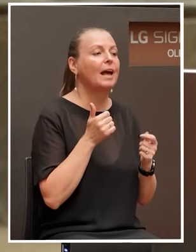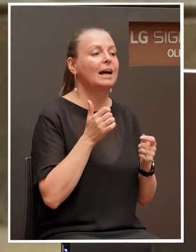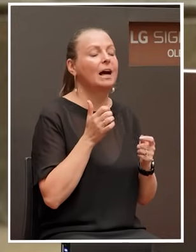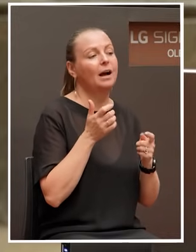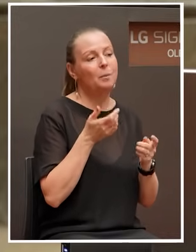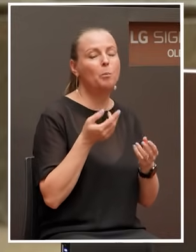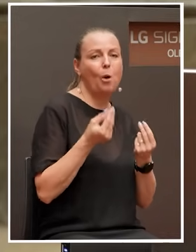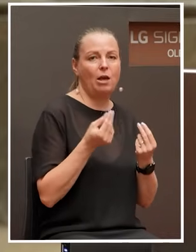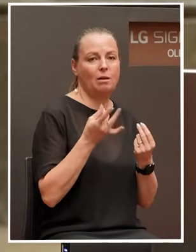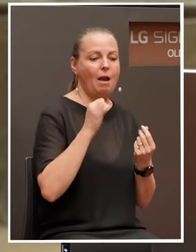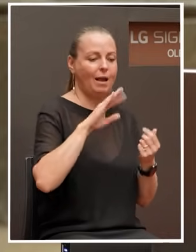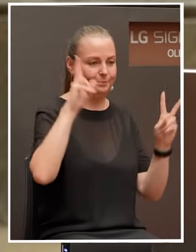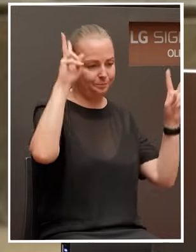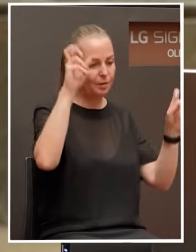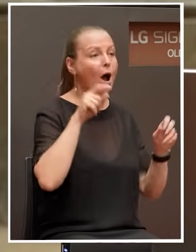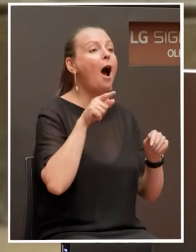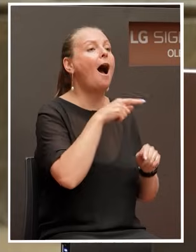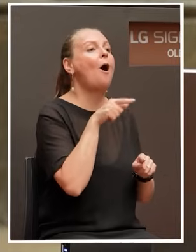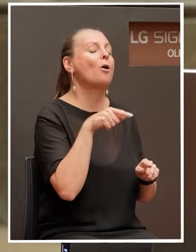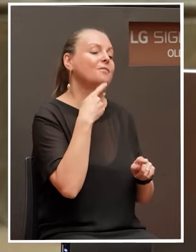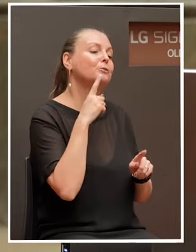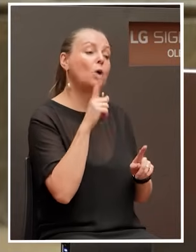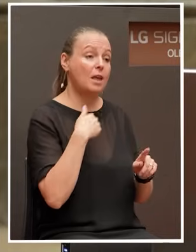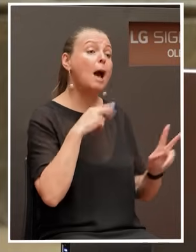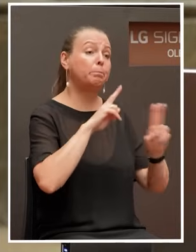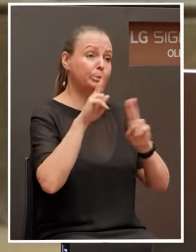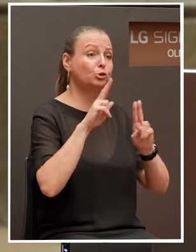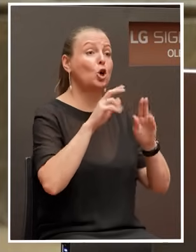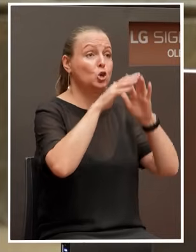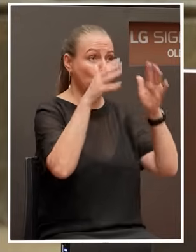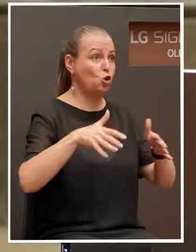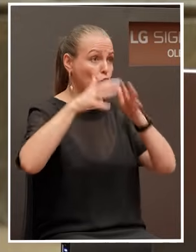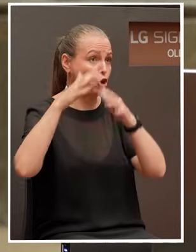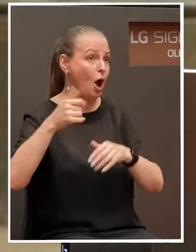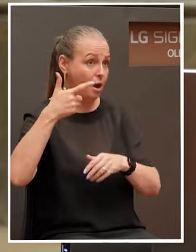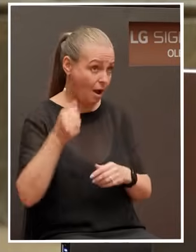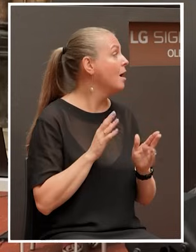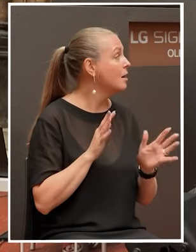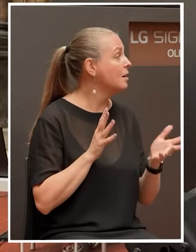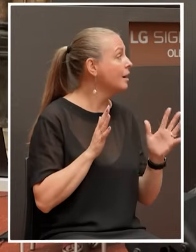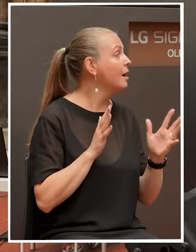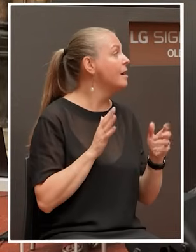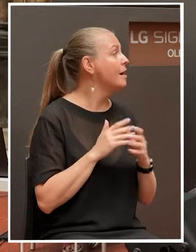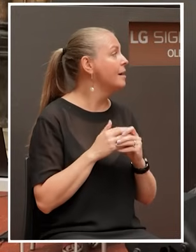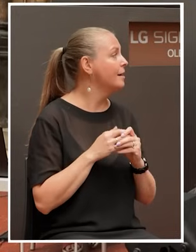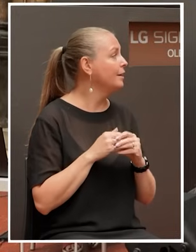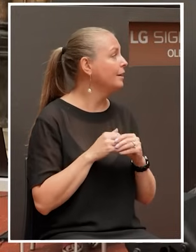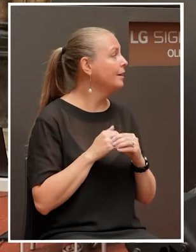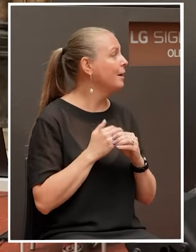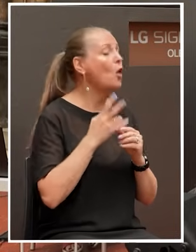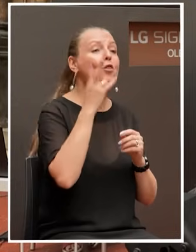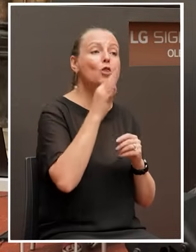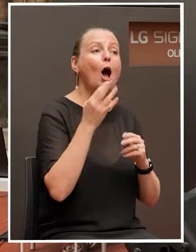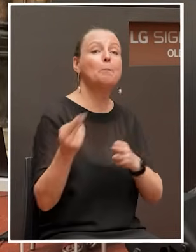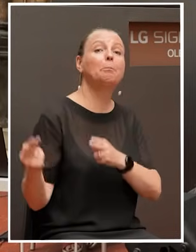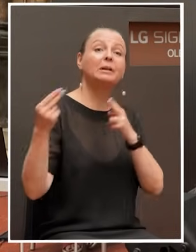поиграть, потому что он ему рассказывает, что он пишет стога. А вот, ну вот, приезжал